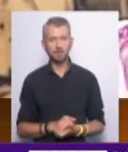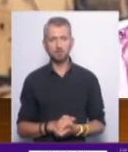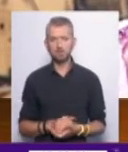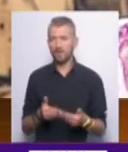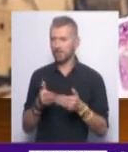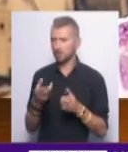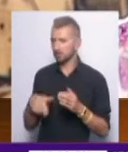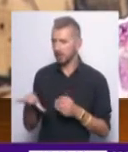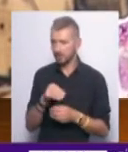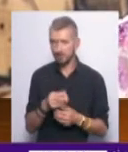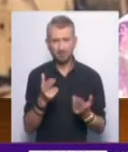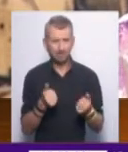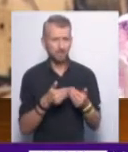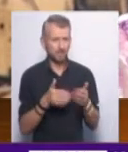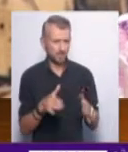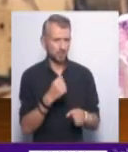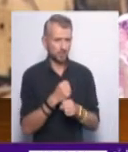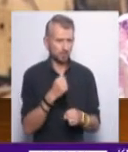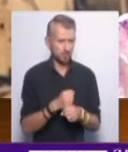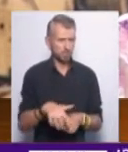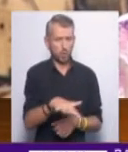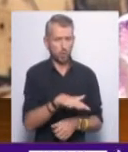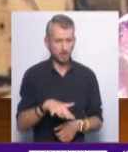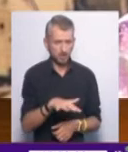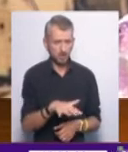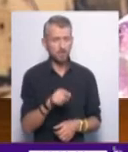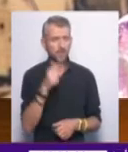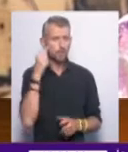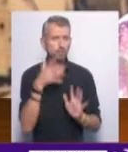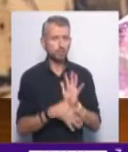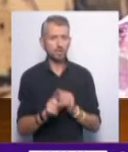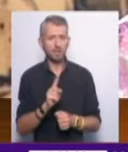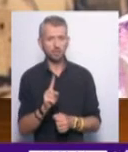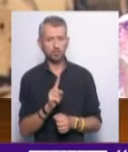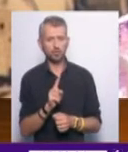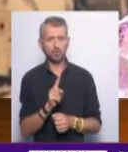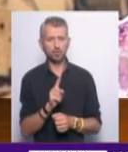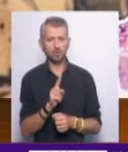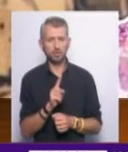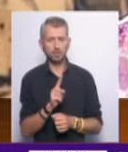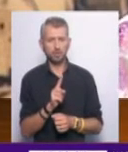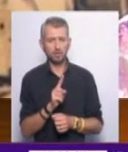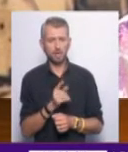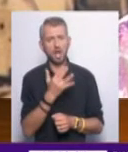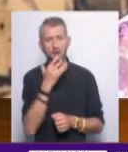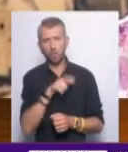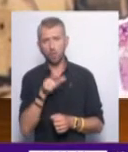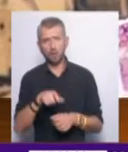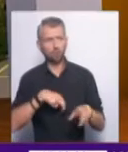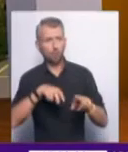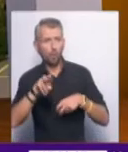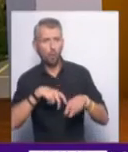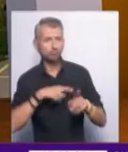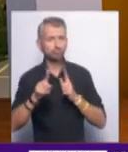для всіх, так, щоб були. Відкритий, зробити простір. Ви ж розумієте, що ходять іноземці,